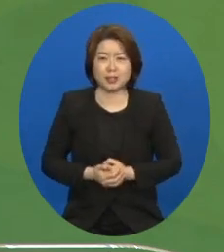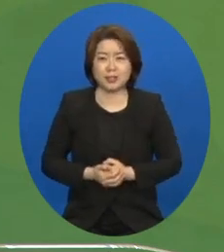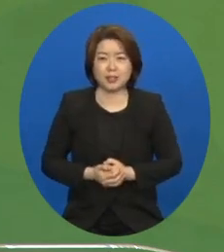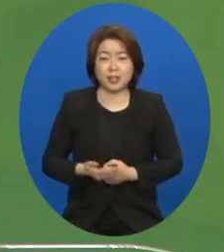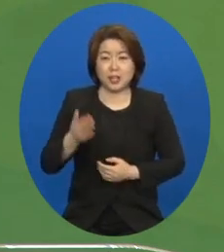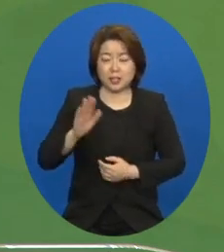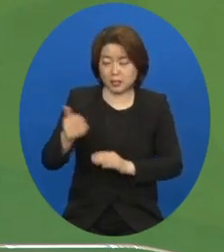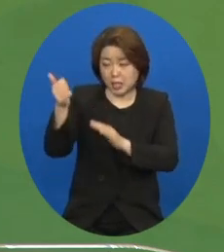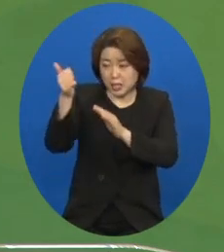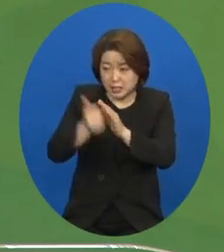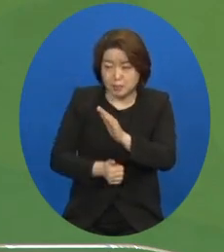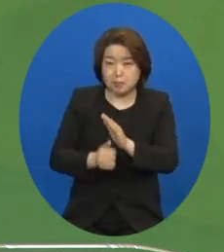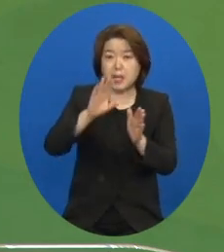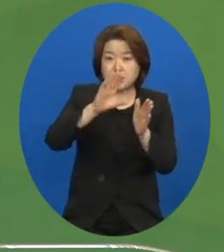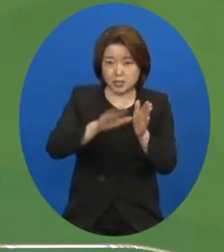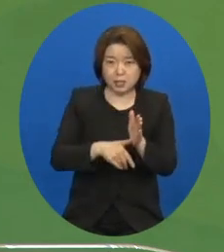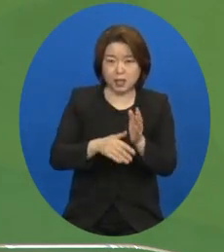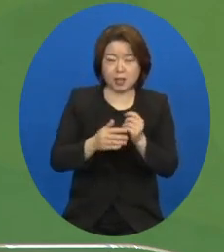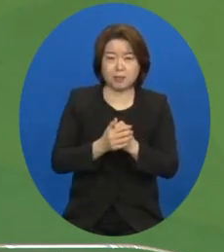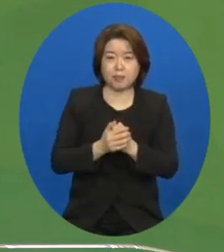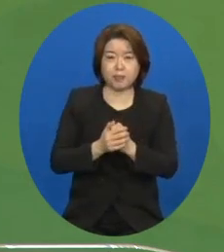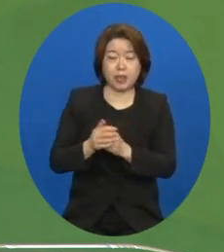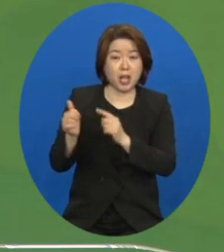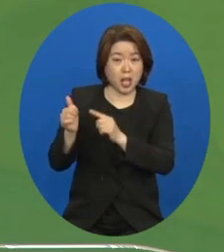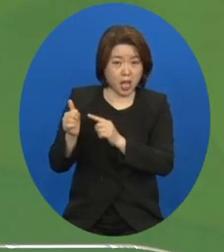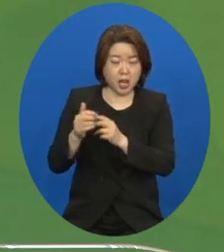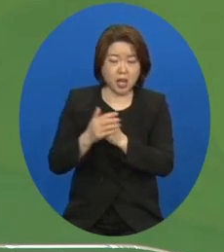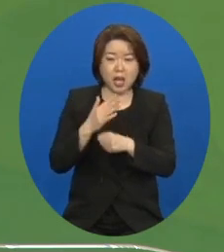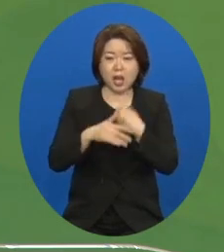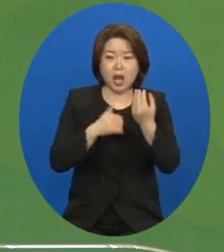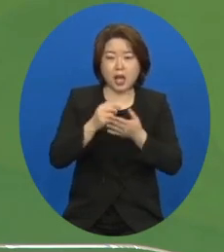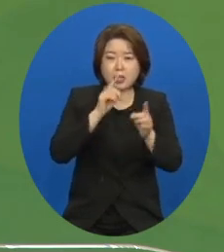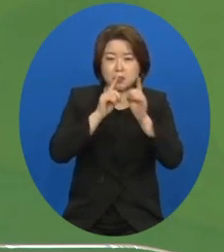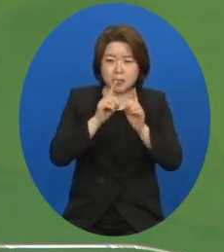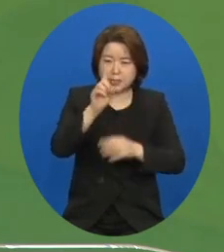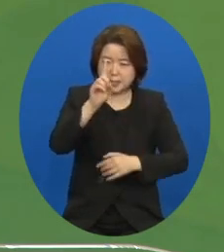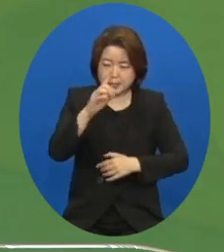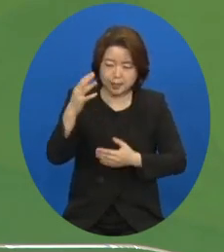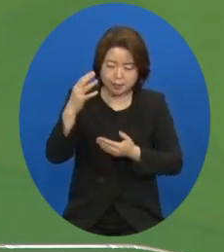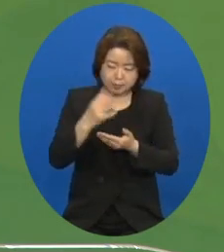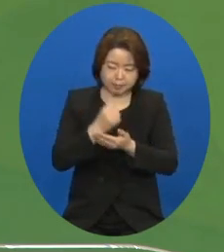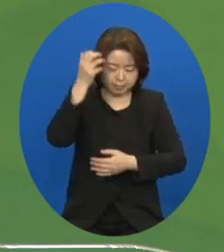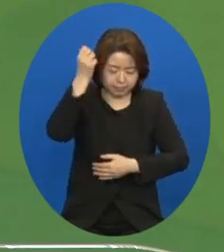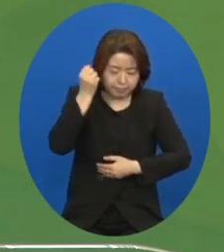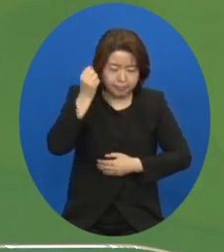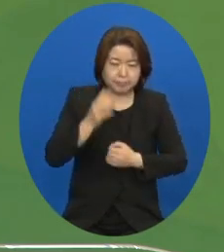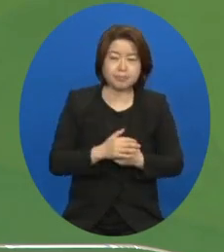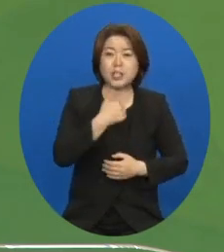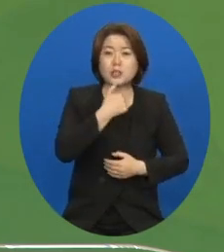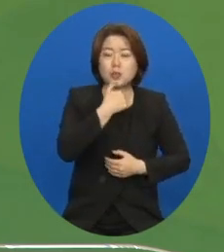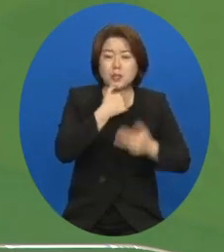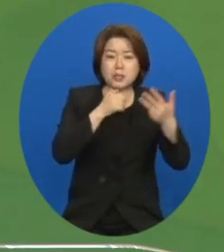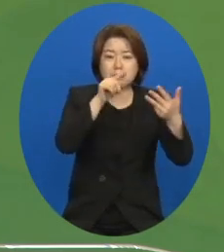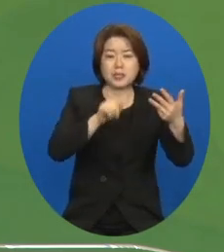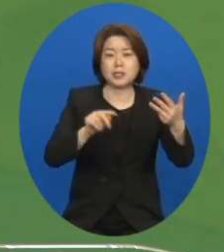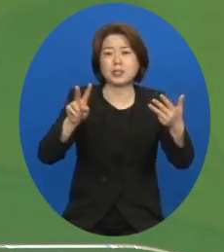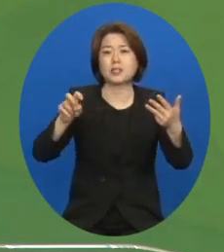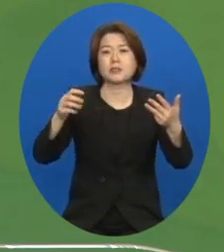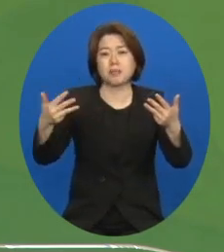그런데 실패했을 때마다 그는 하나님의 말씀 한 절을 붙잡았어요. 로마서 8장